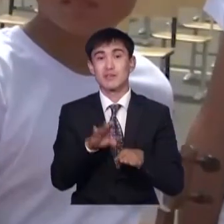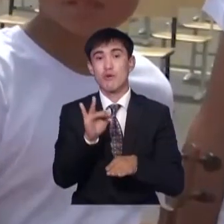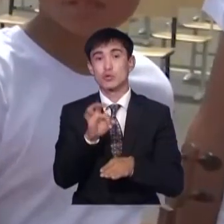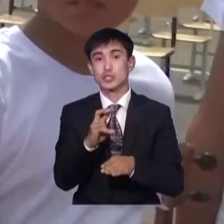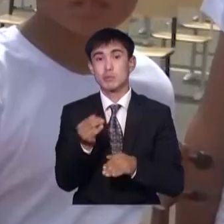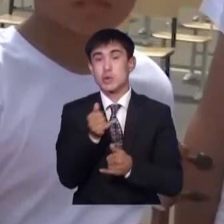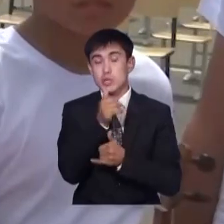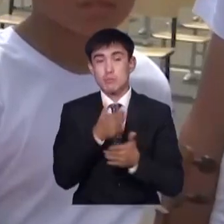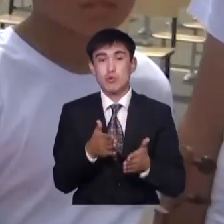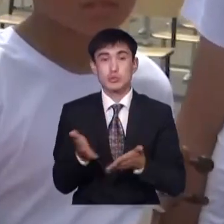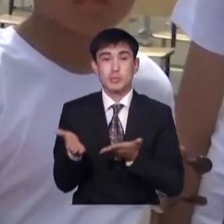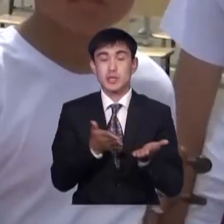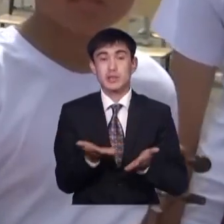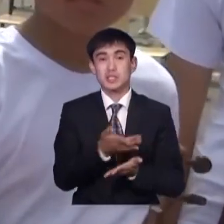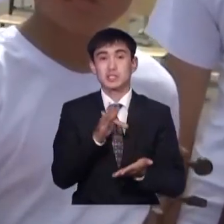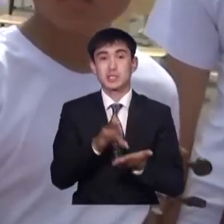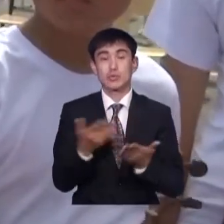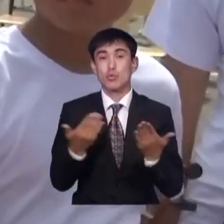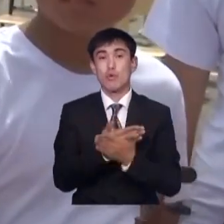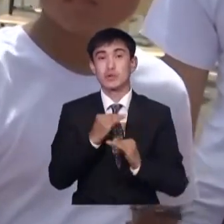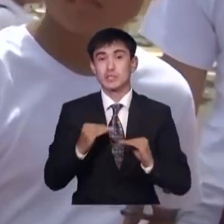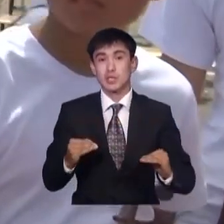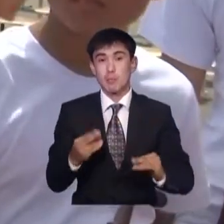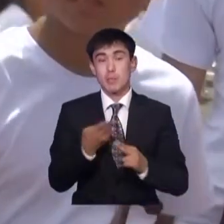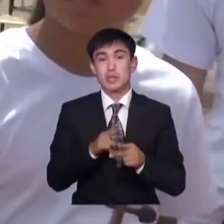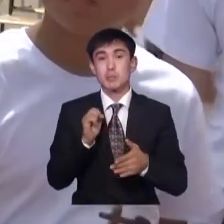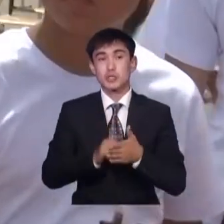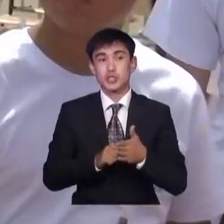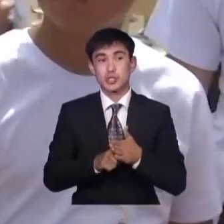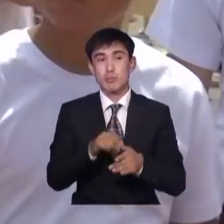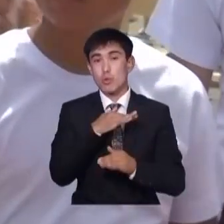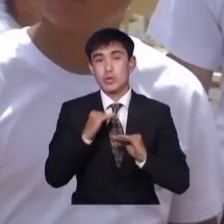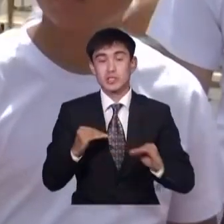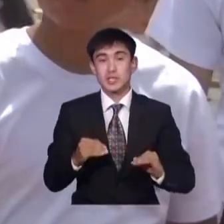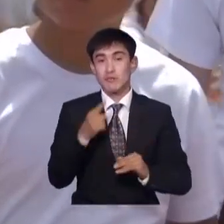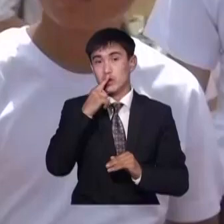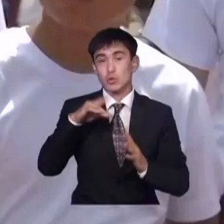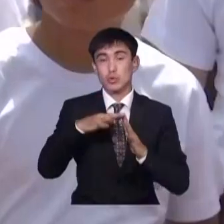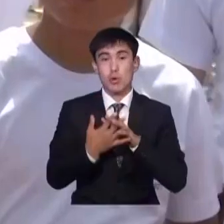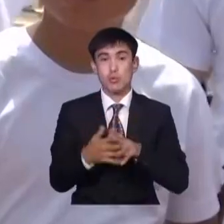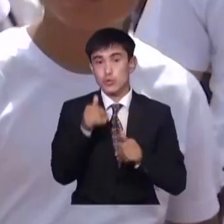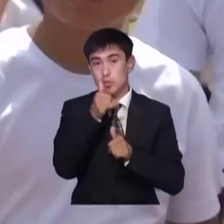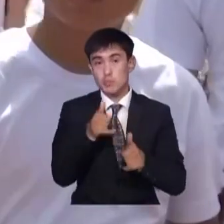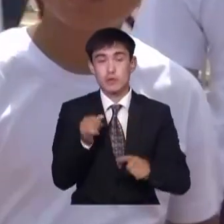ваучера мы не можем принять в наш центр новых учеников. По этой причине многие дети в отдаленных